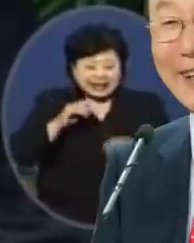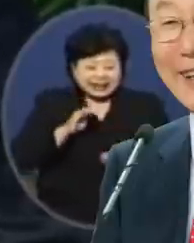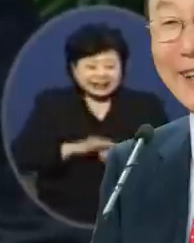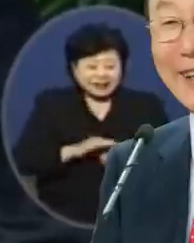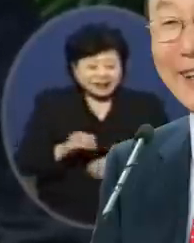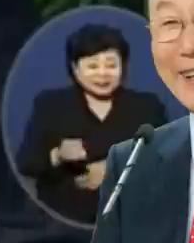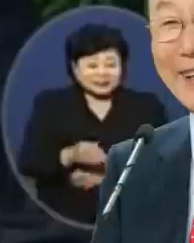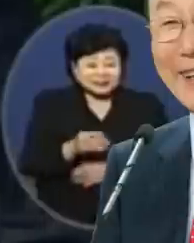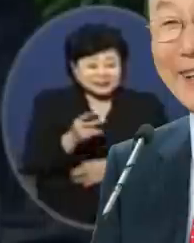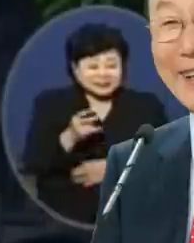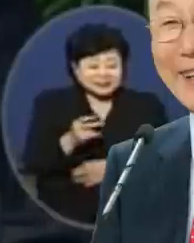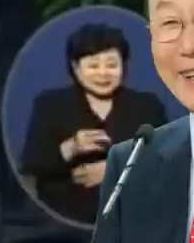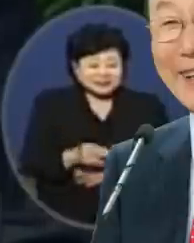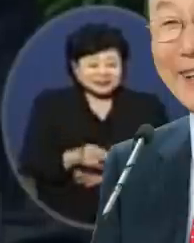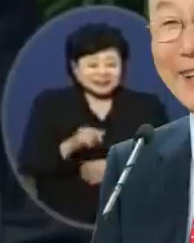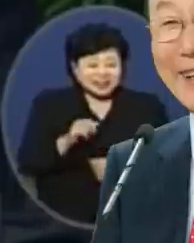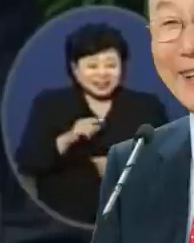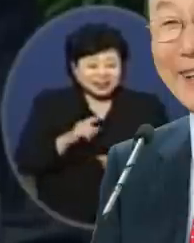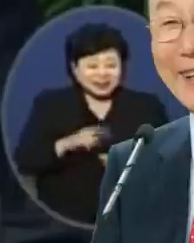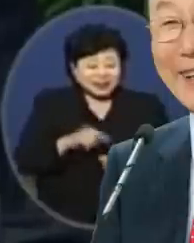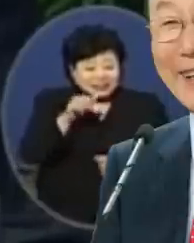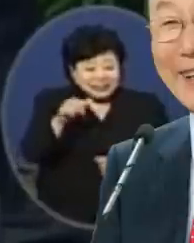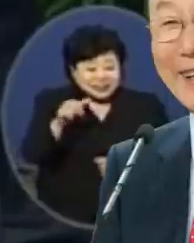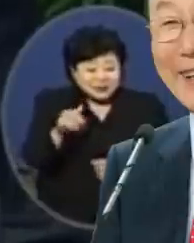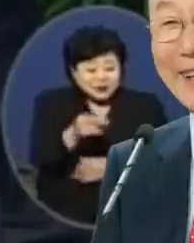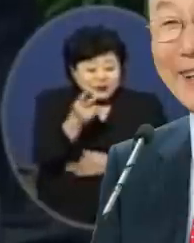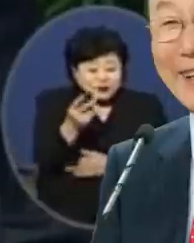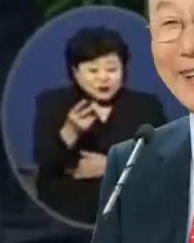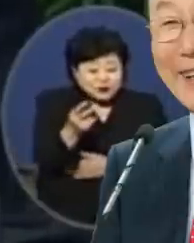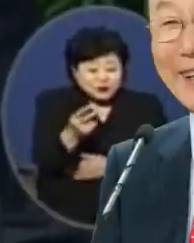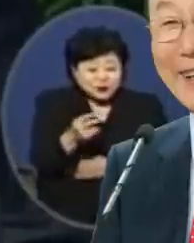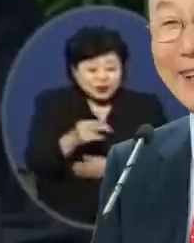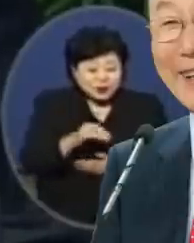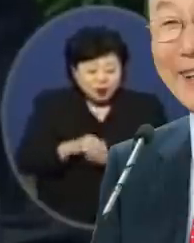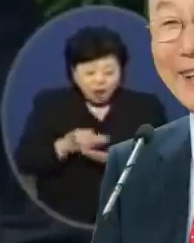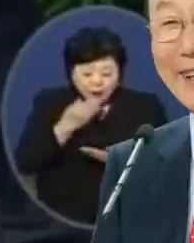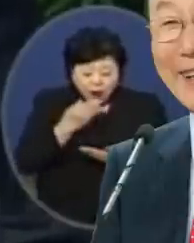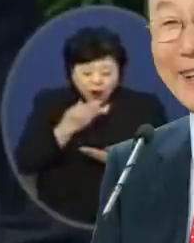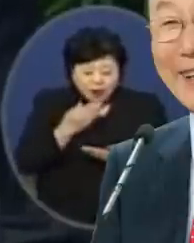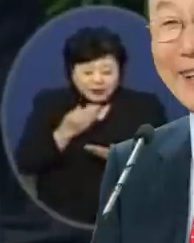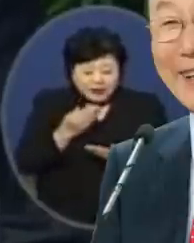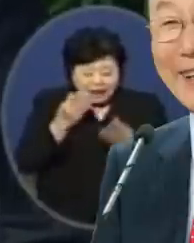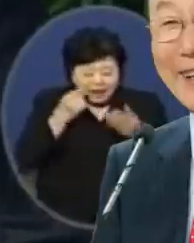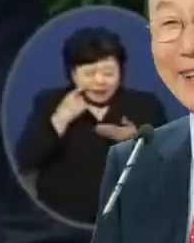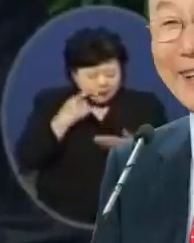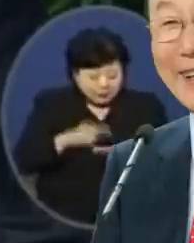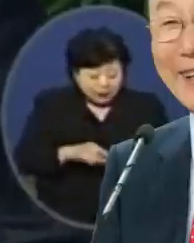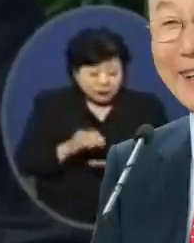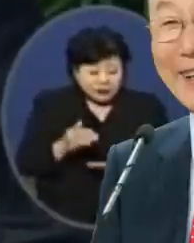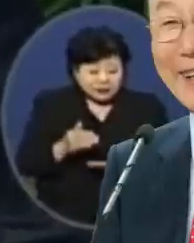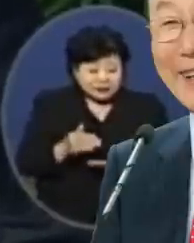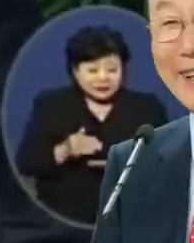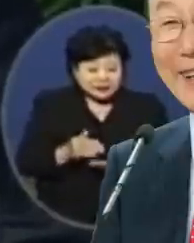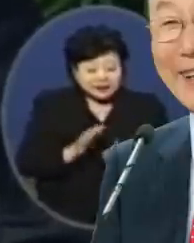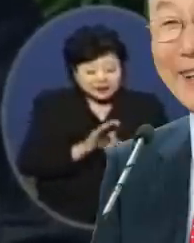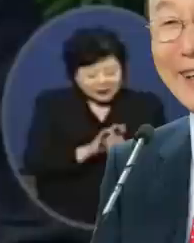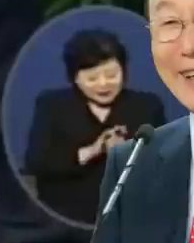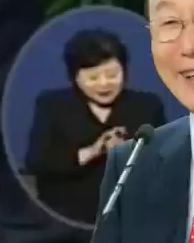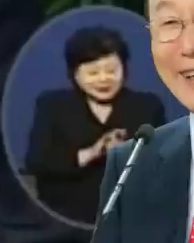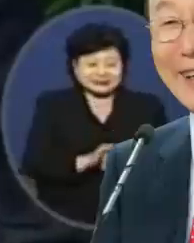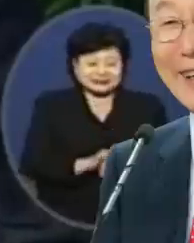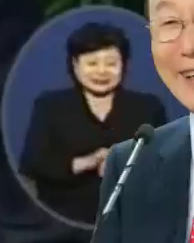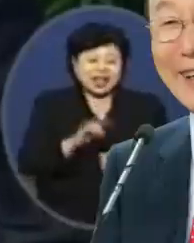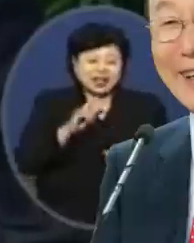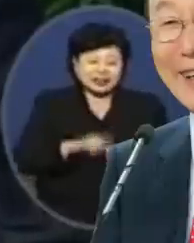5개와 물고기 2마리를 가지고서 뒤로 돌아앉아서 혼자 먹으려고 하는 건 어린아이만 발견했지요. 그래서 어린아이를 달래했습니다. 야야,